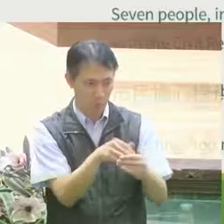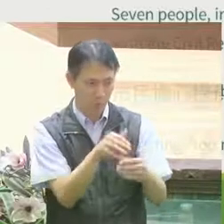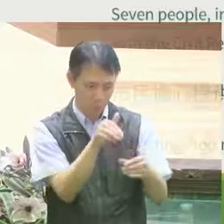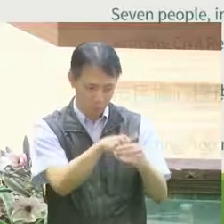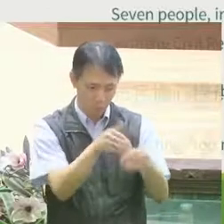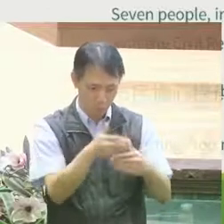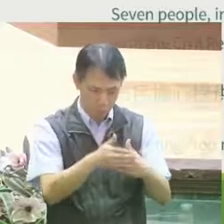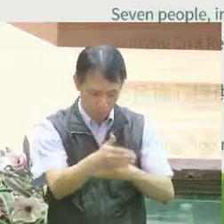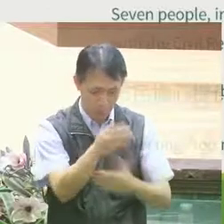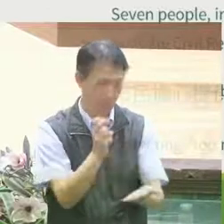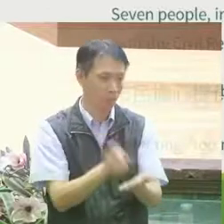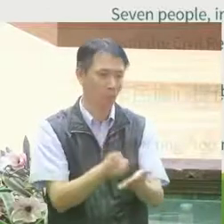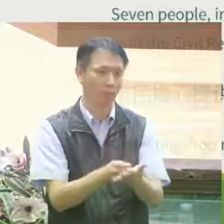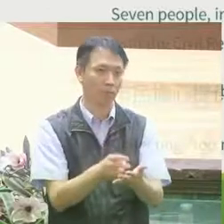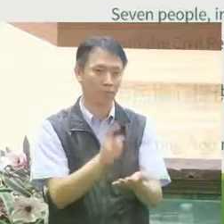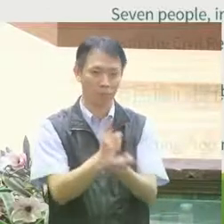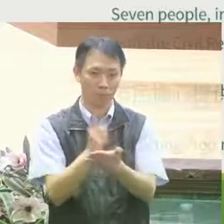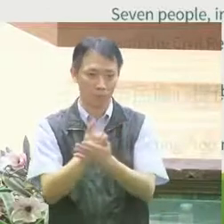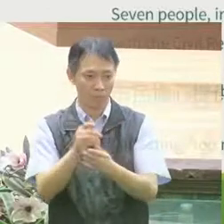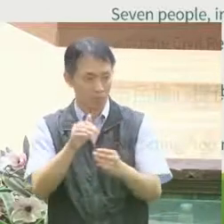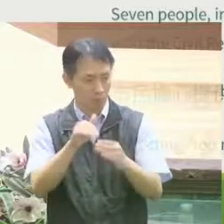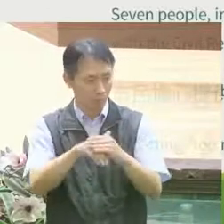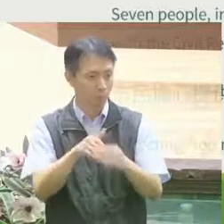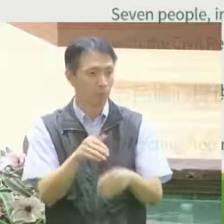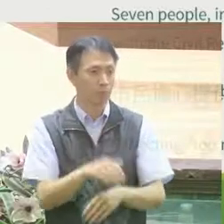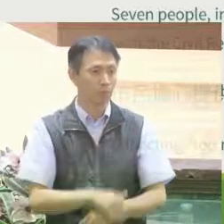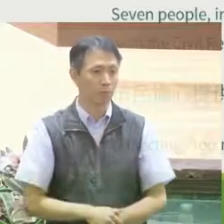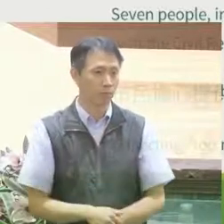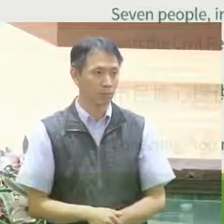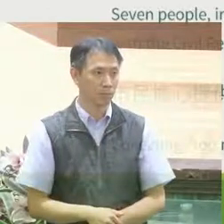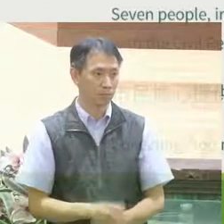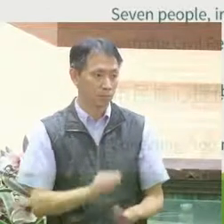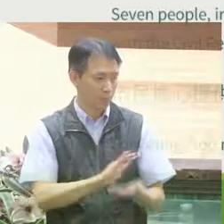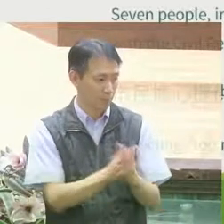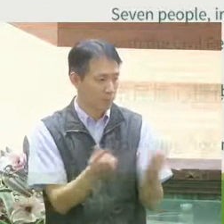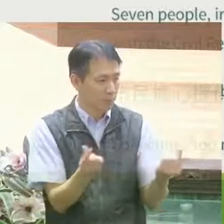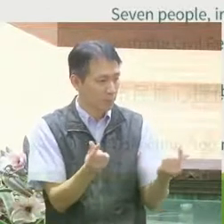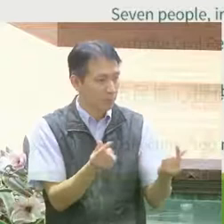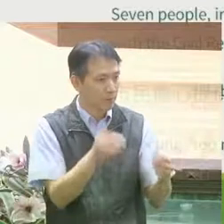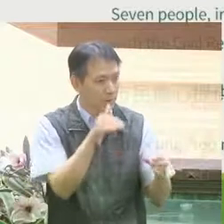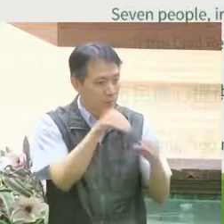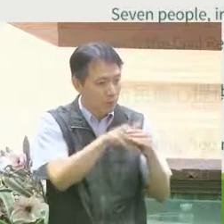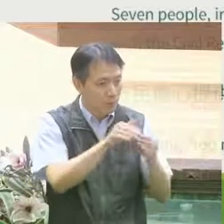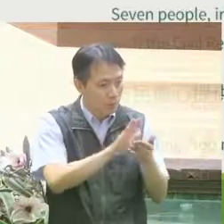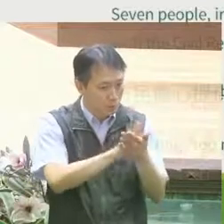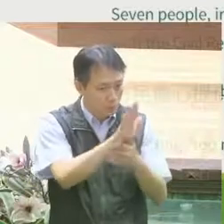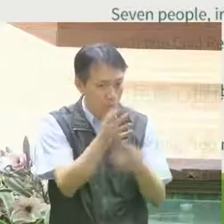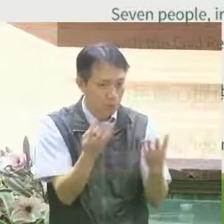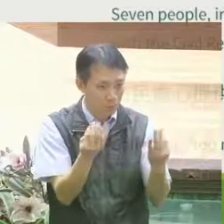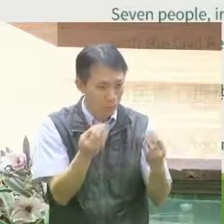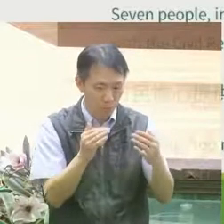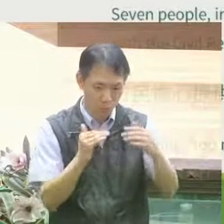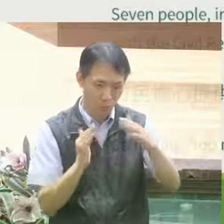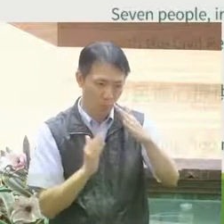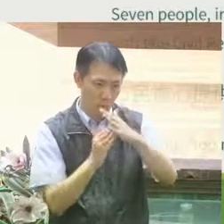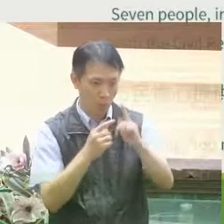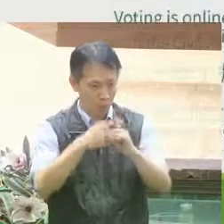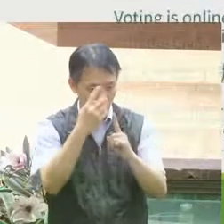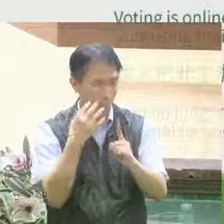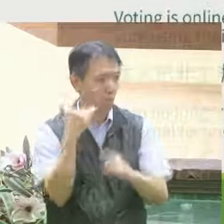对所有的投票人都有认证身份证资料，投票得出来的数字有很高的可信